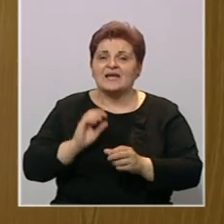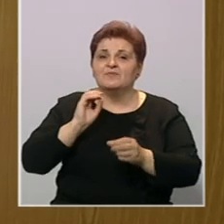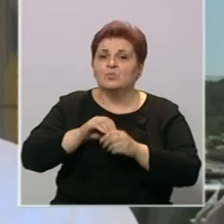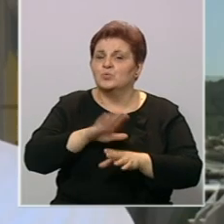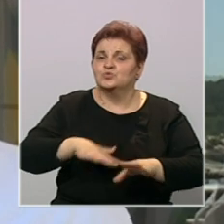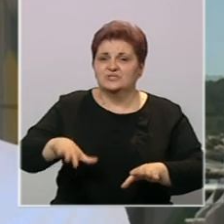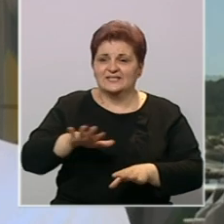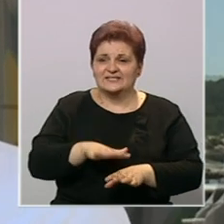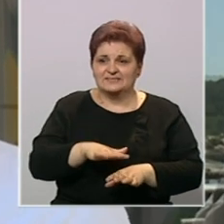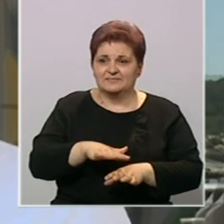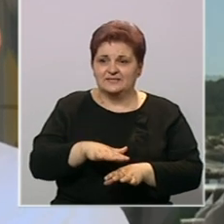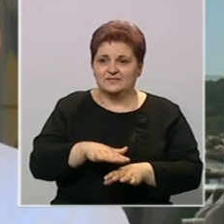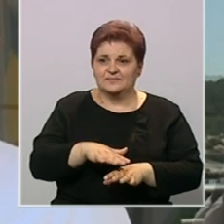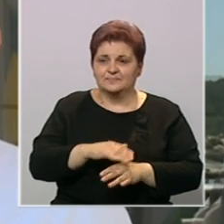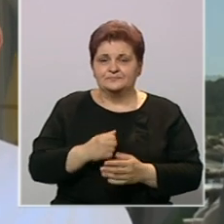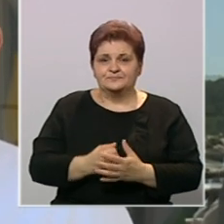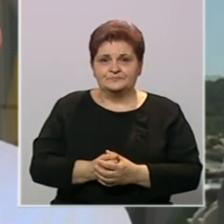svi.